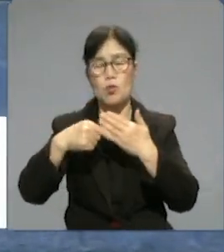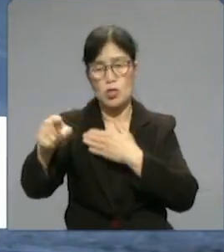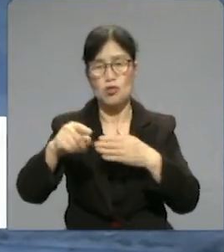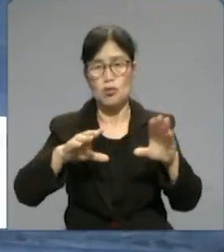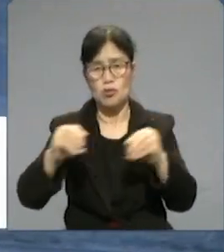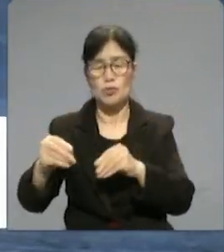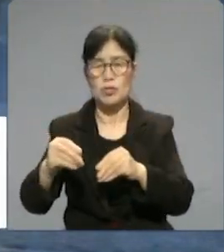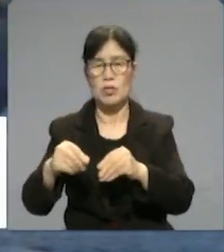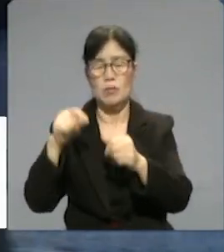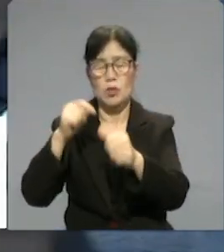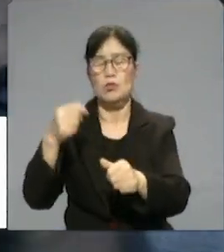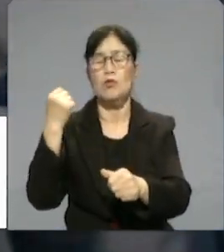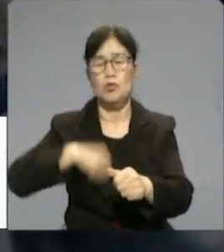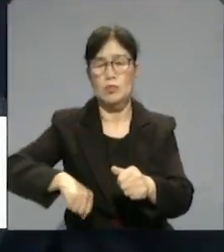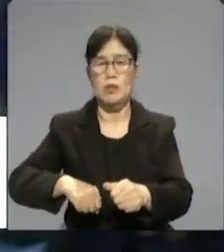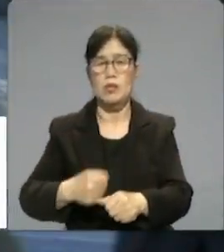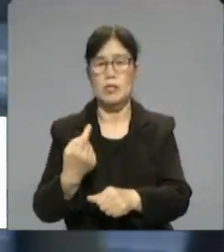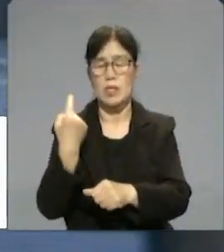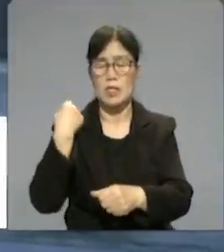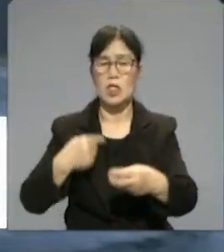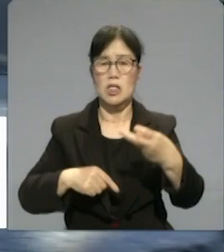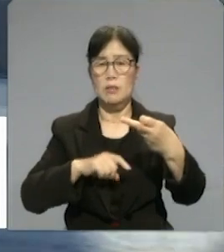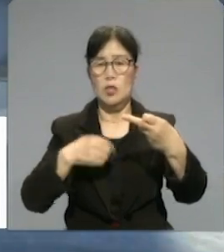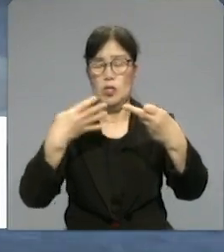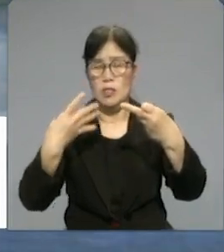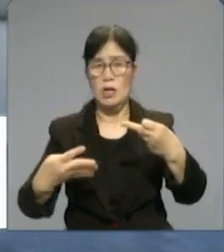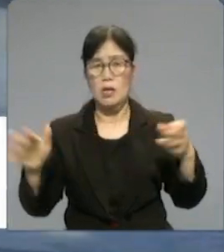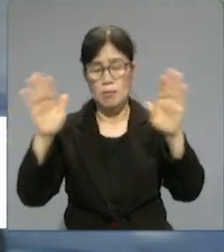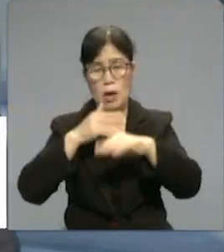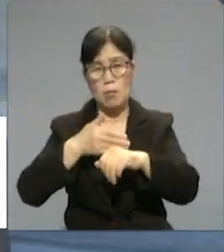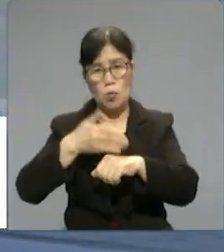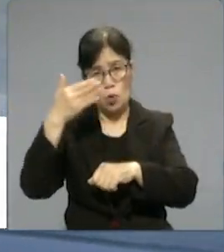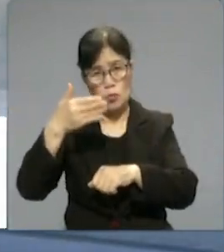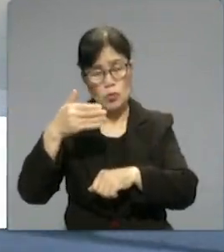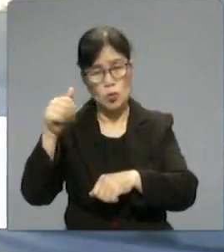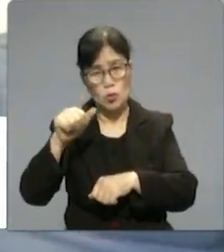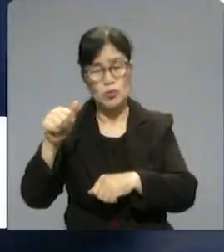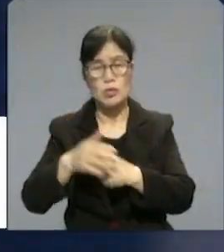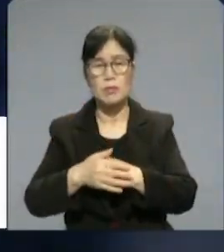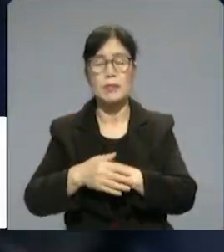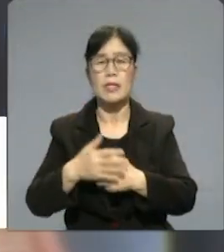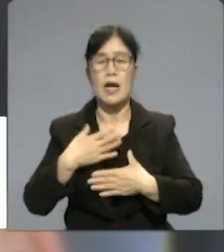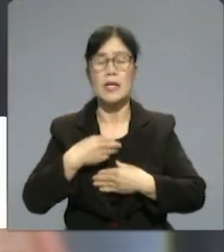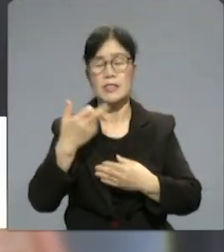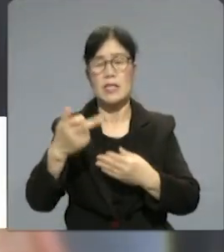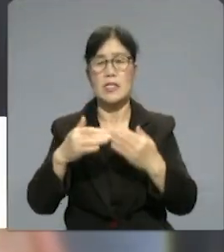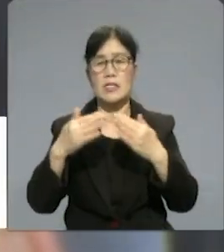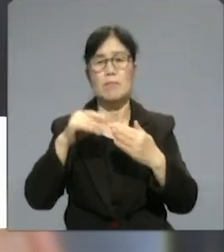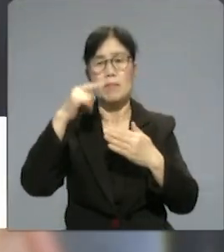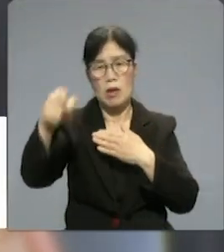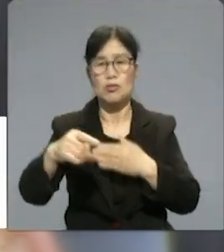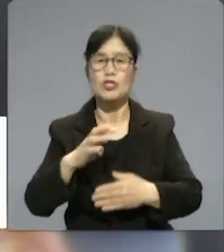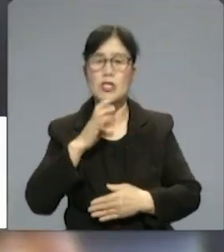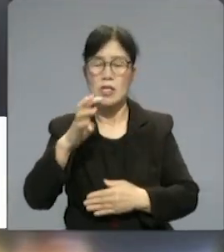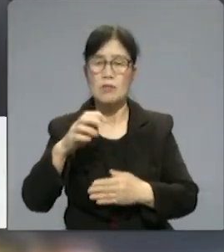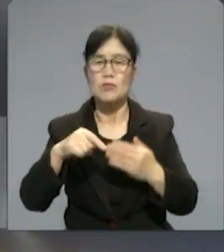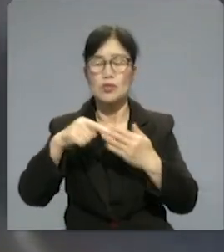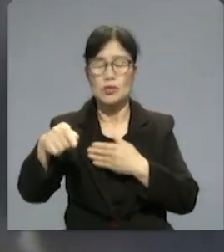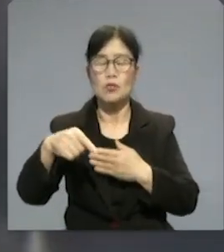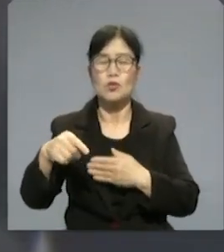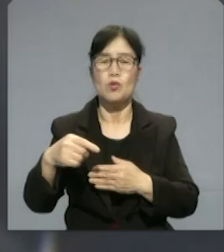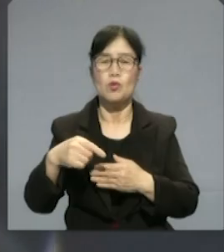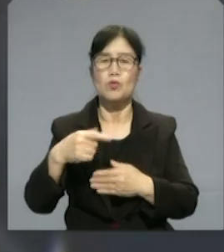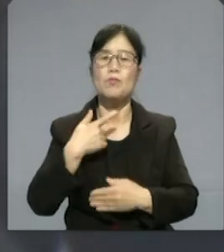금지 명령을 위반하고 지난해 12월 4일 오후 9시 5분쯤 안산시 주거지 밖으로 40 가량 외출한